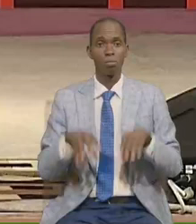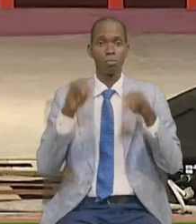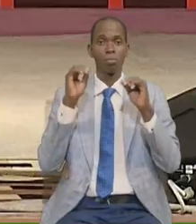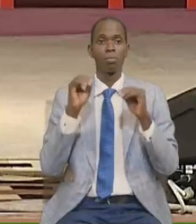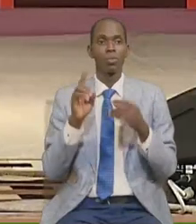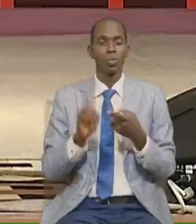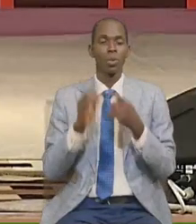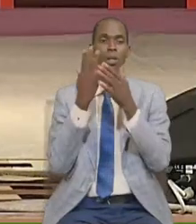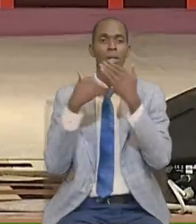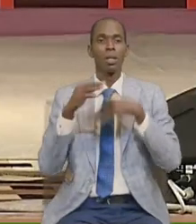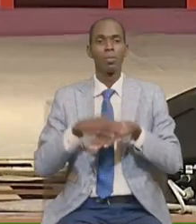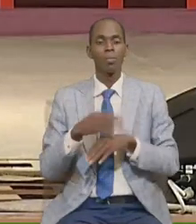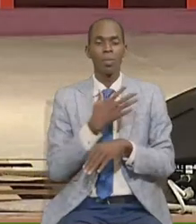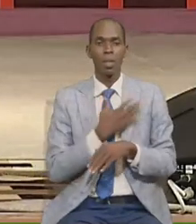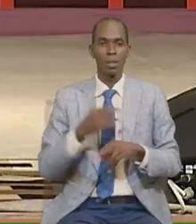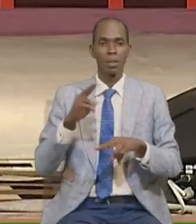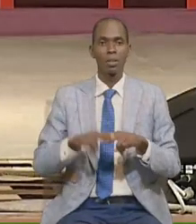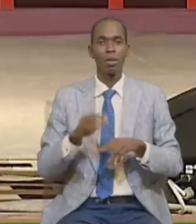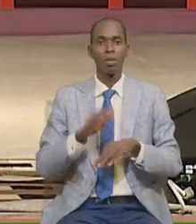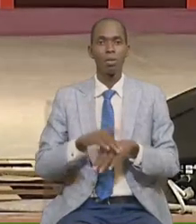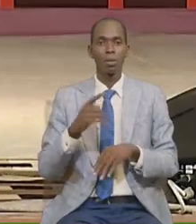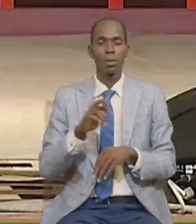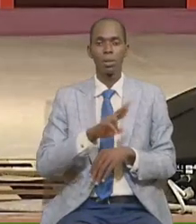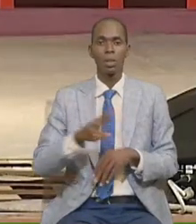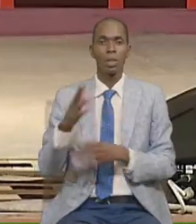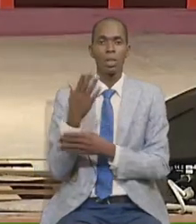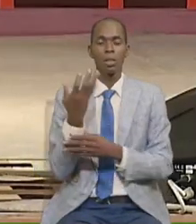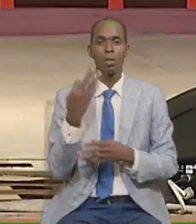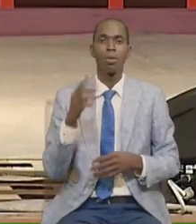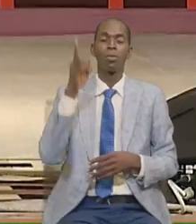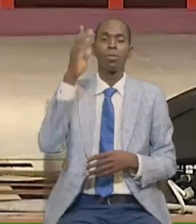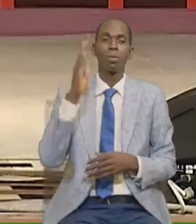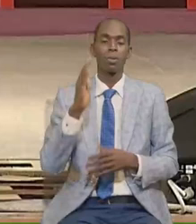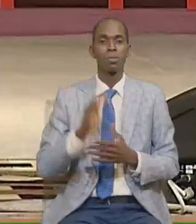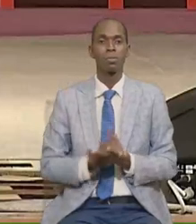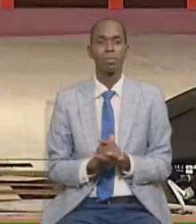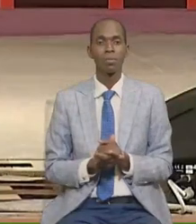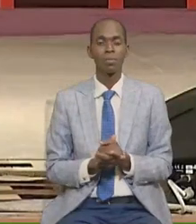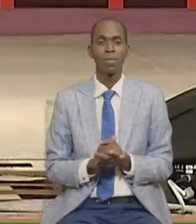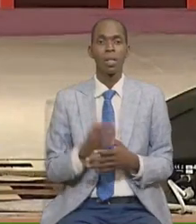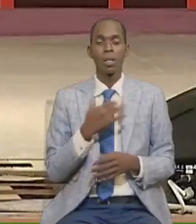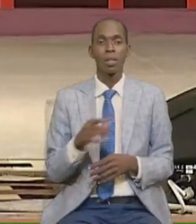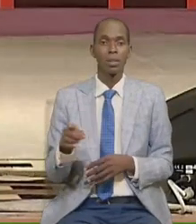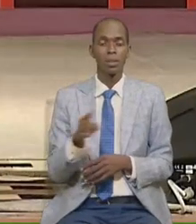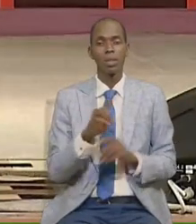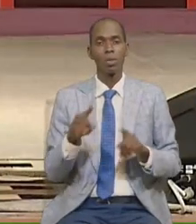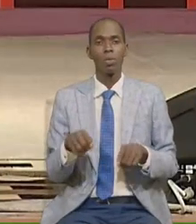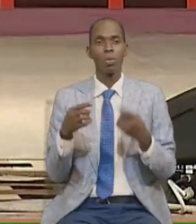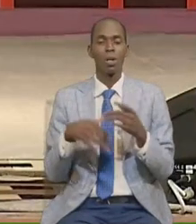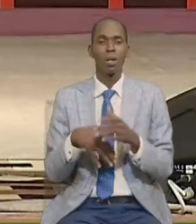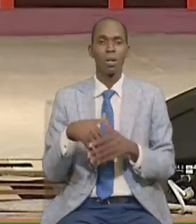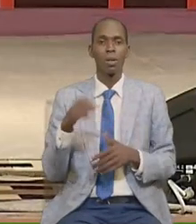et ça si à la droite de Dieu et il s'en allait prêché